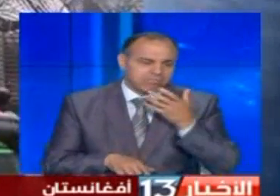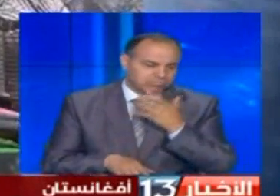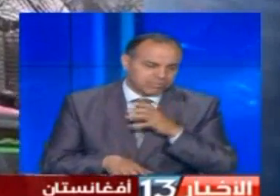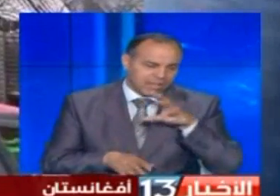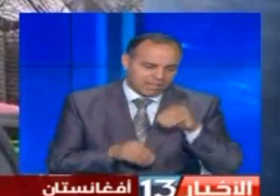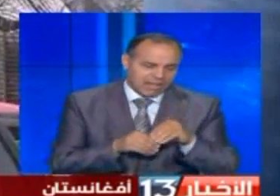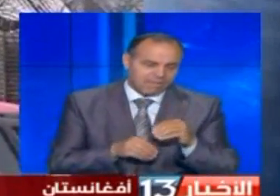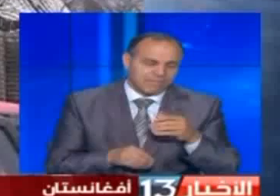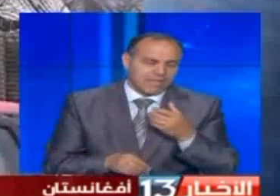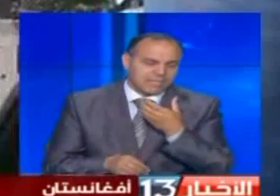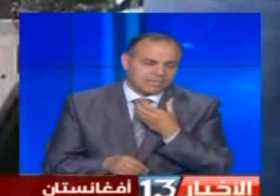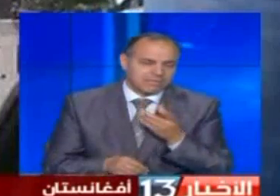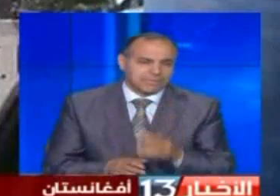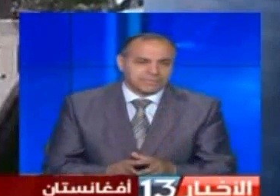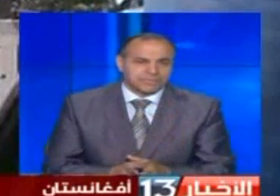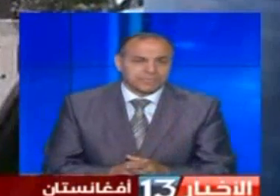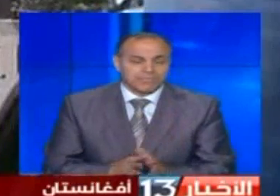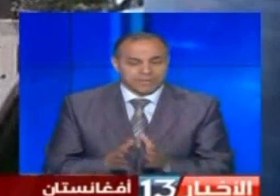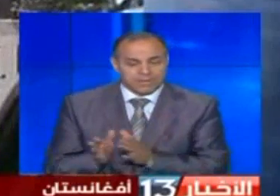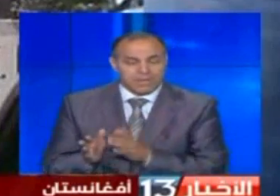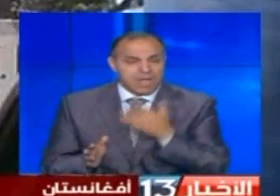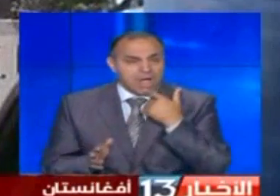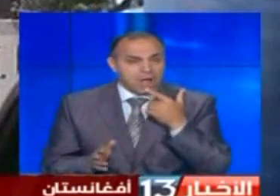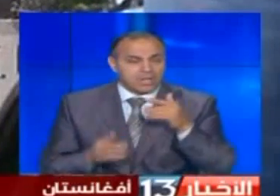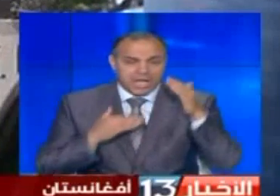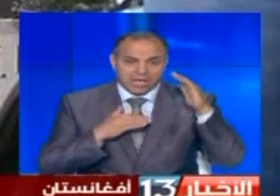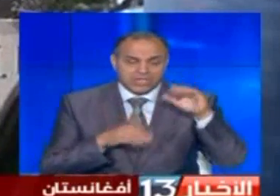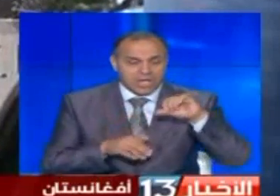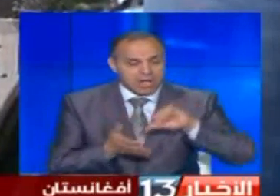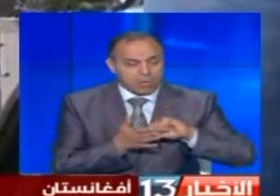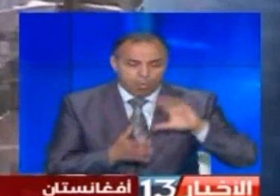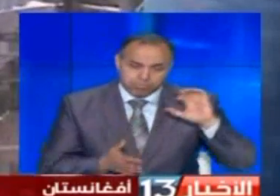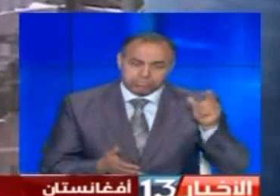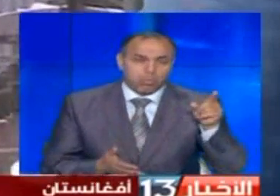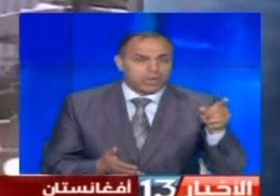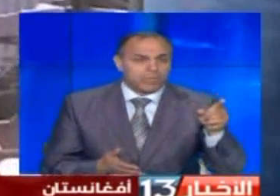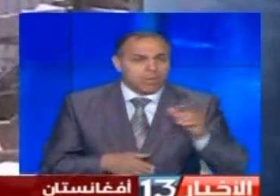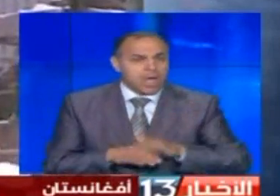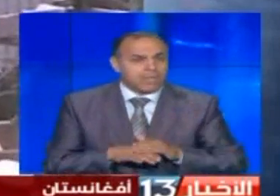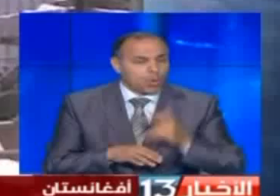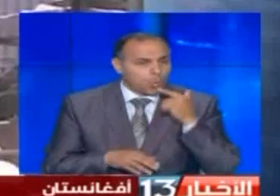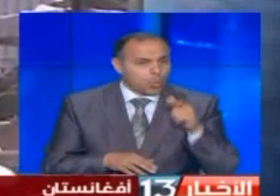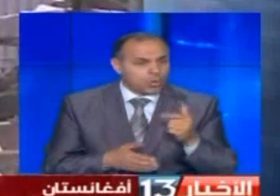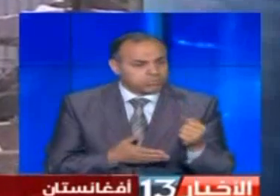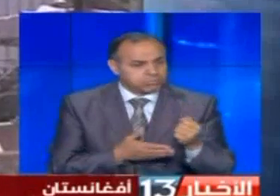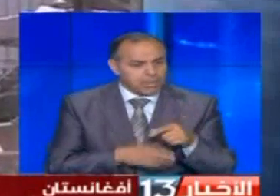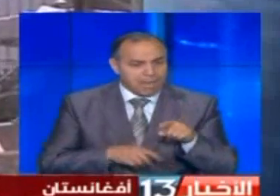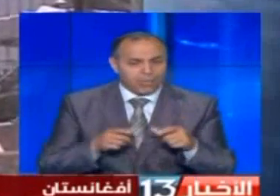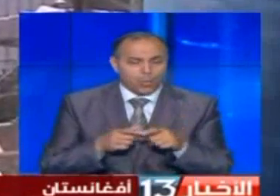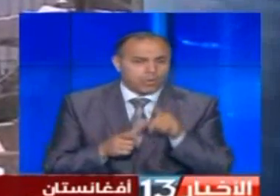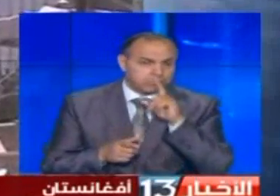بالسفارة الألمانية. ومن جهتها أدانت الخارجية الإيرانية هذا الهجوم وحذرت من مواصلة دعم بعض